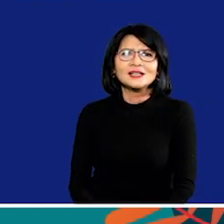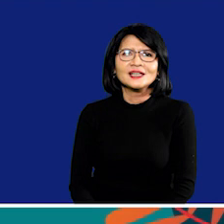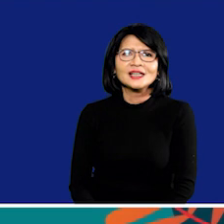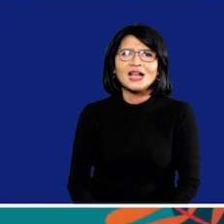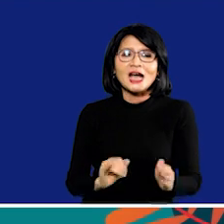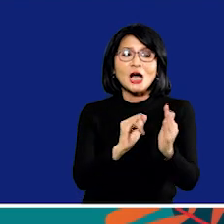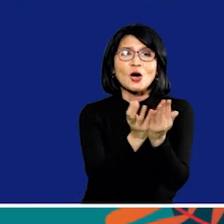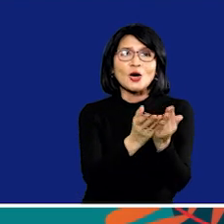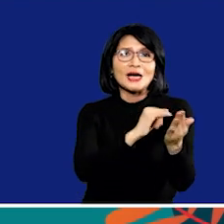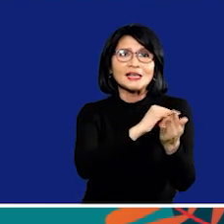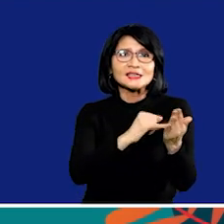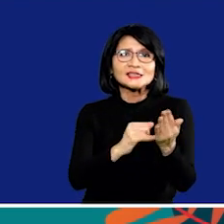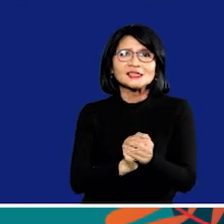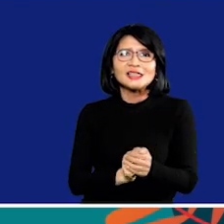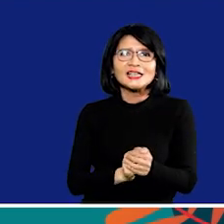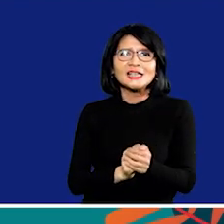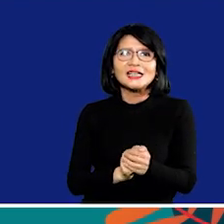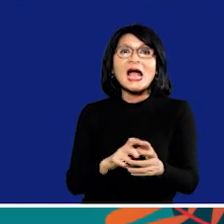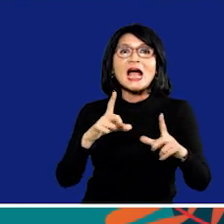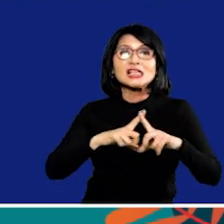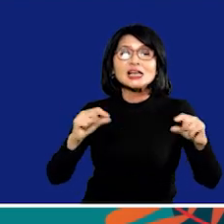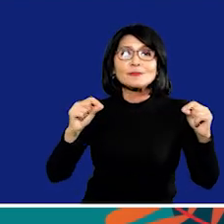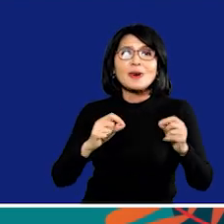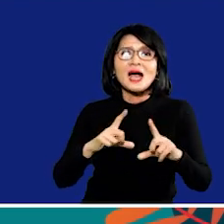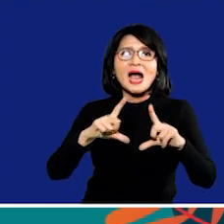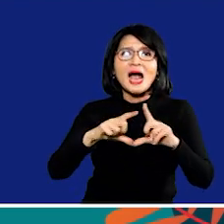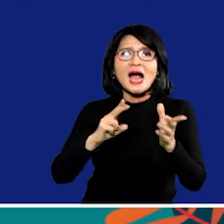seperti komik dari anime Naruto